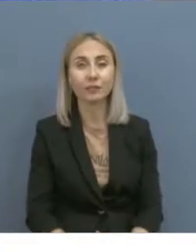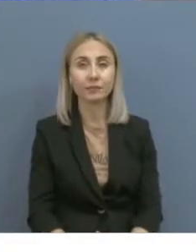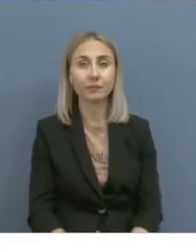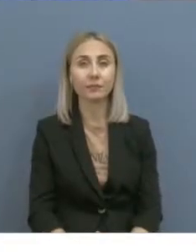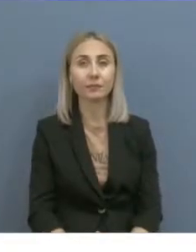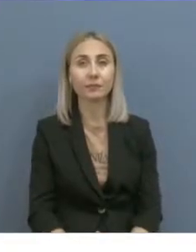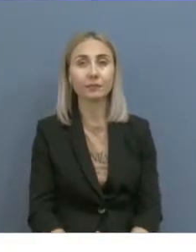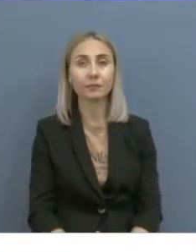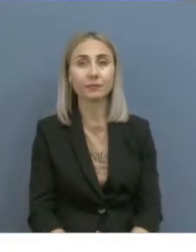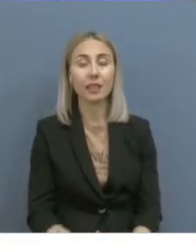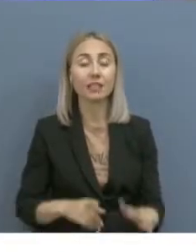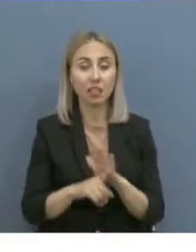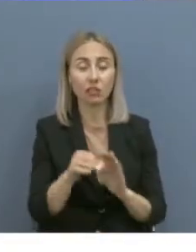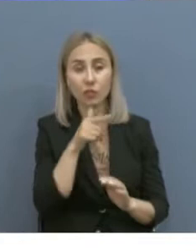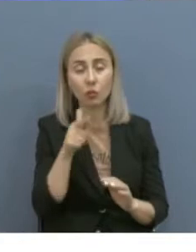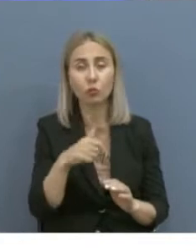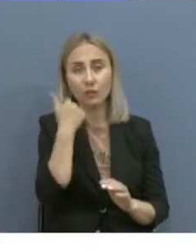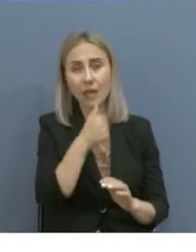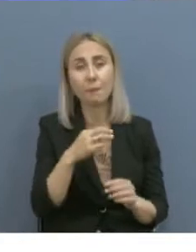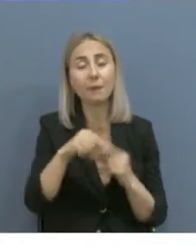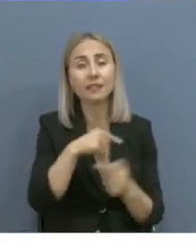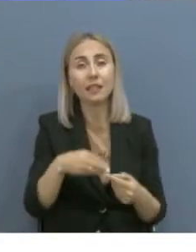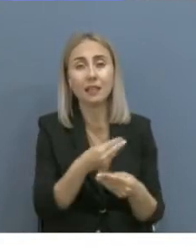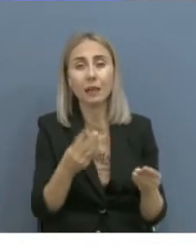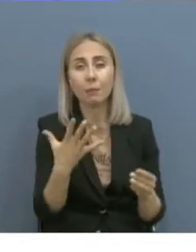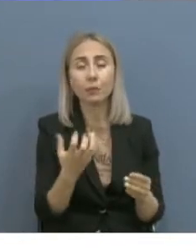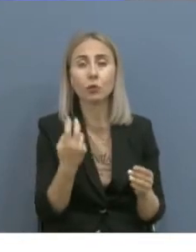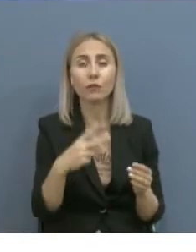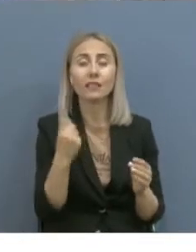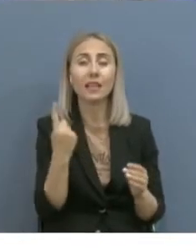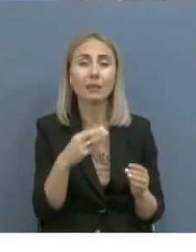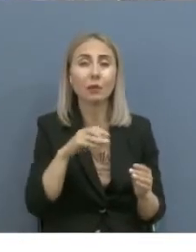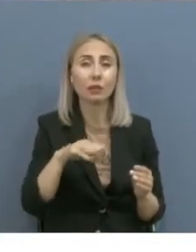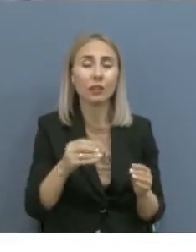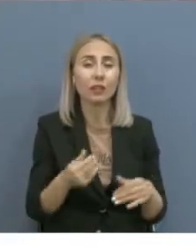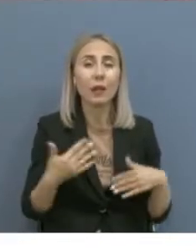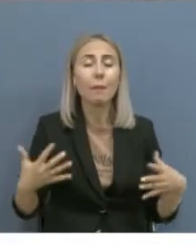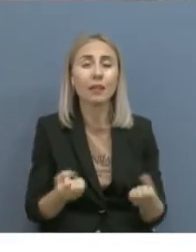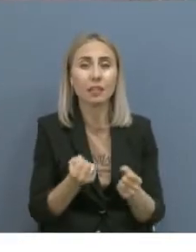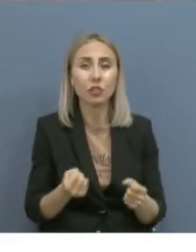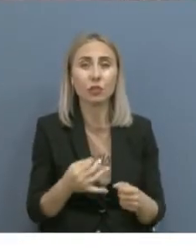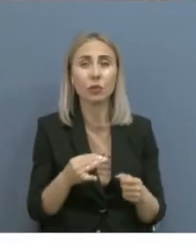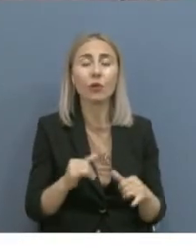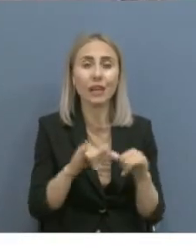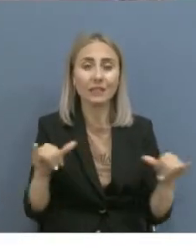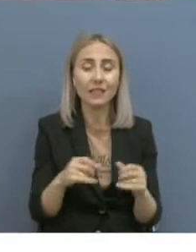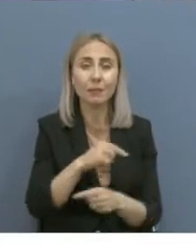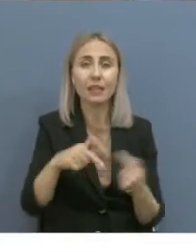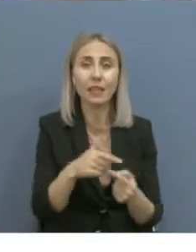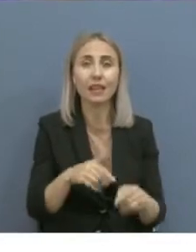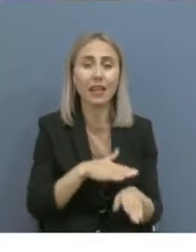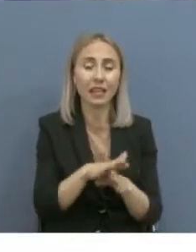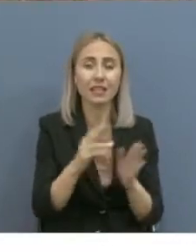Ағымдағы жылдың қаңтар айынан бері кәсіпкерлерге 541 миллион теңге субсидия берілген. Бастау бизнес жол картасы бойынша 77